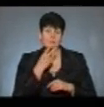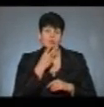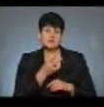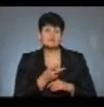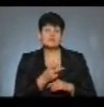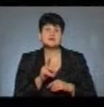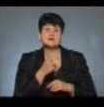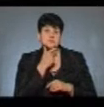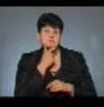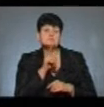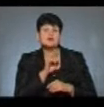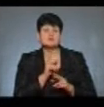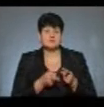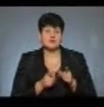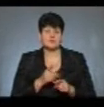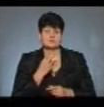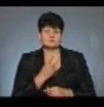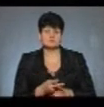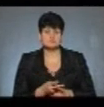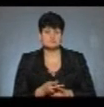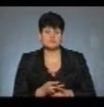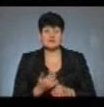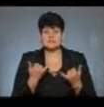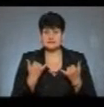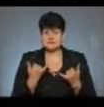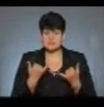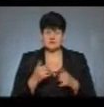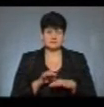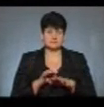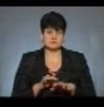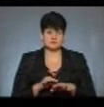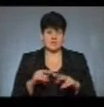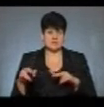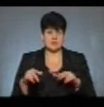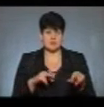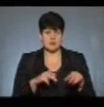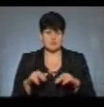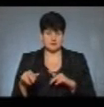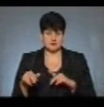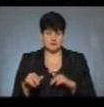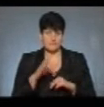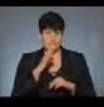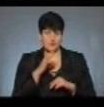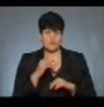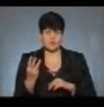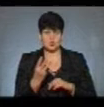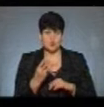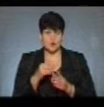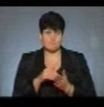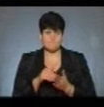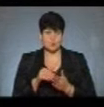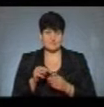щоб, як це буде в реалі виглядати. Зараз відбуваються танці, вовки, троє поросят.